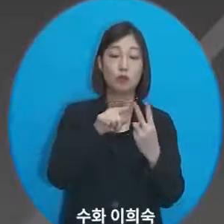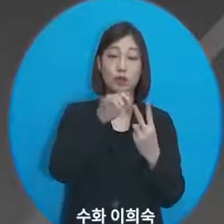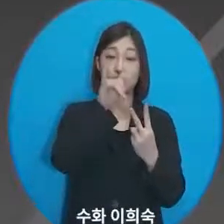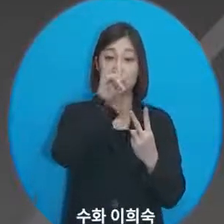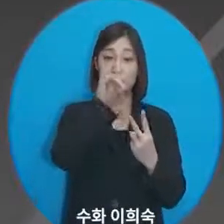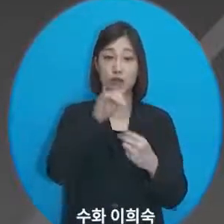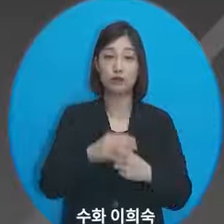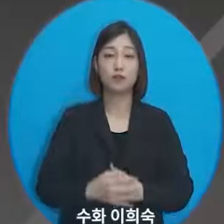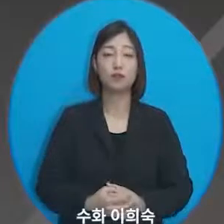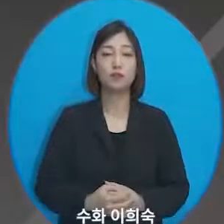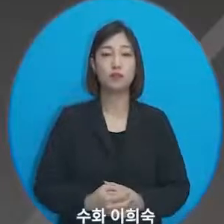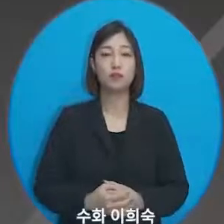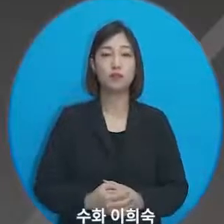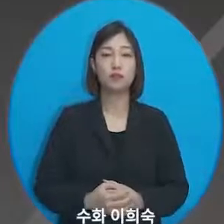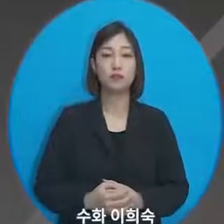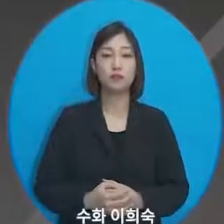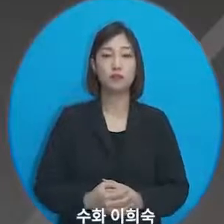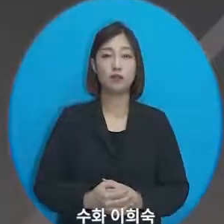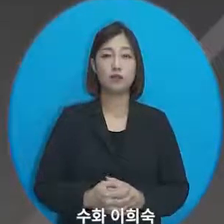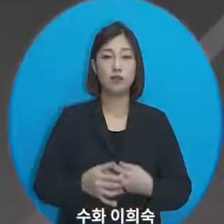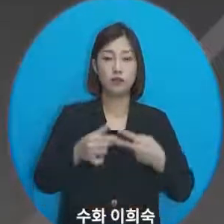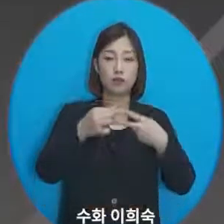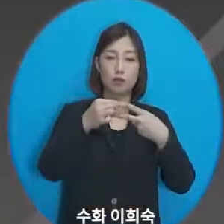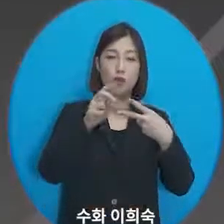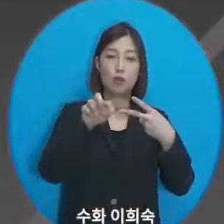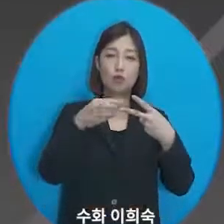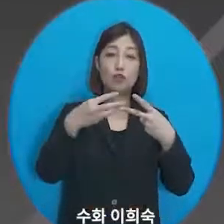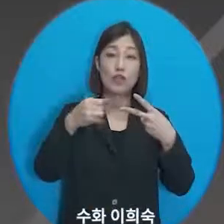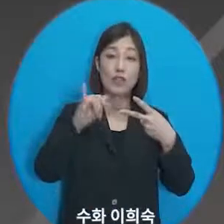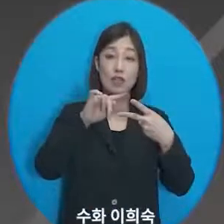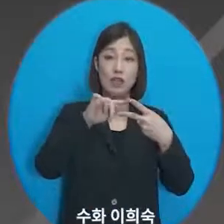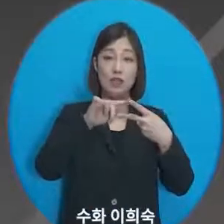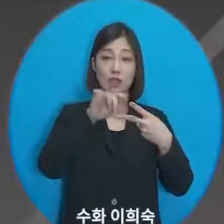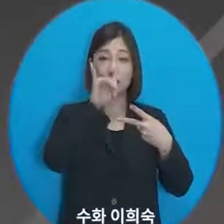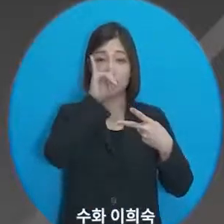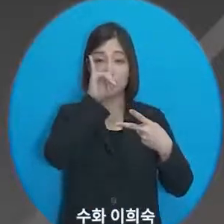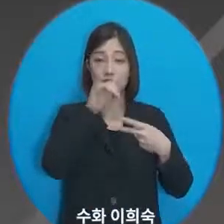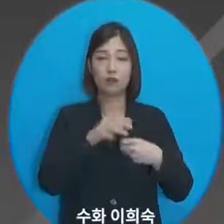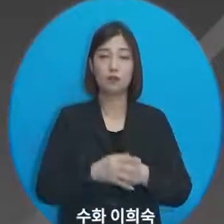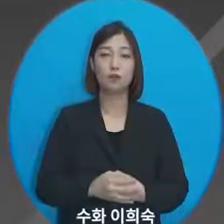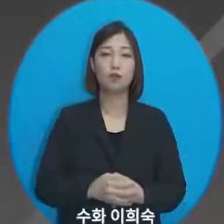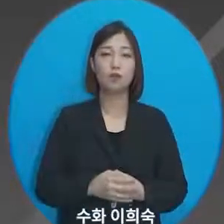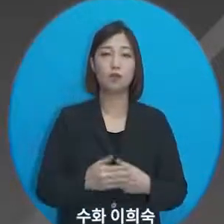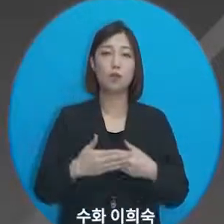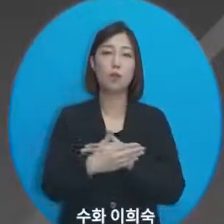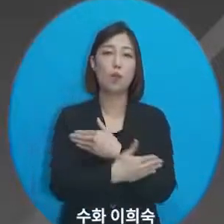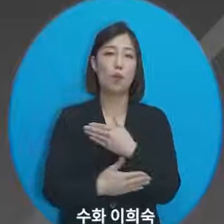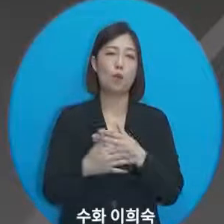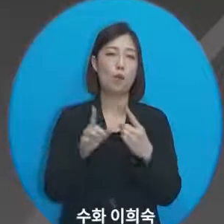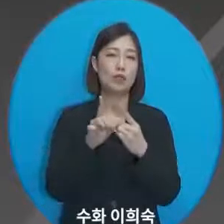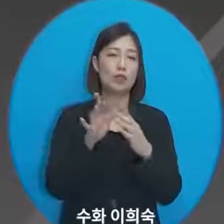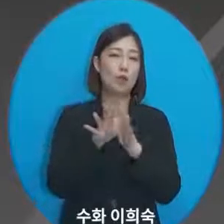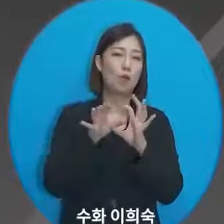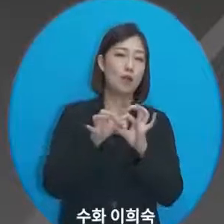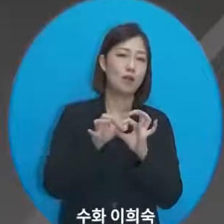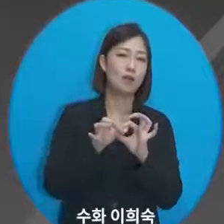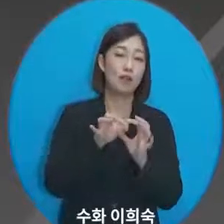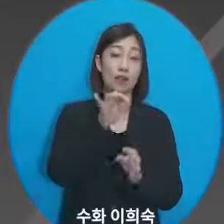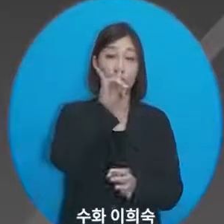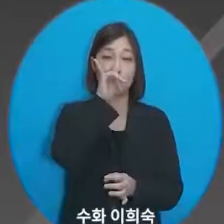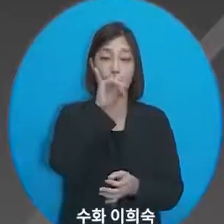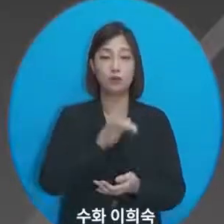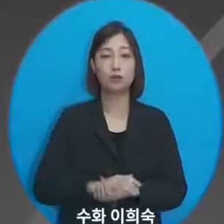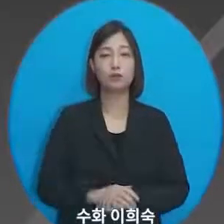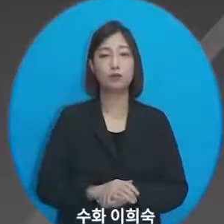보장하고 있는데요. 물리적 접근권은 장애인, 노인, 임사무 및 편의 증진을 위한 그